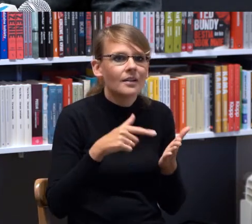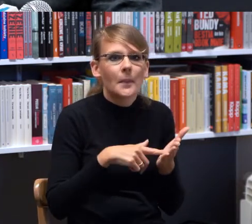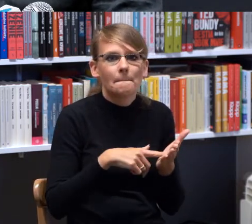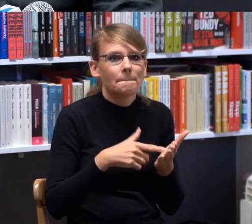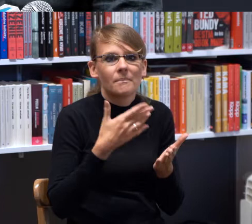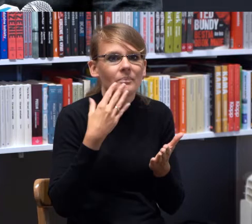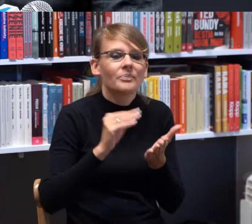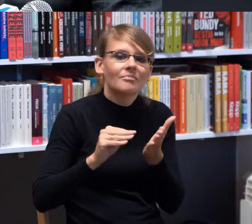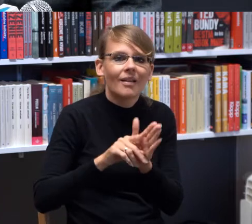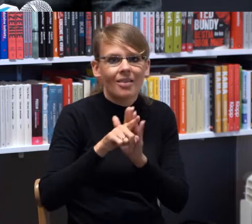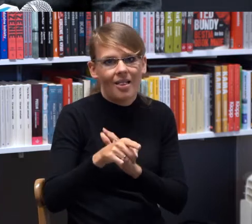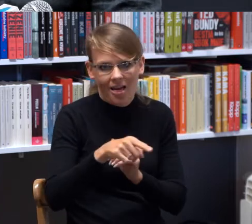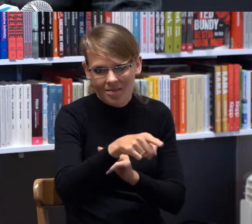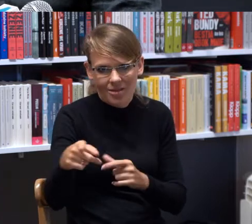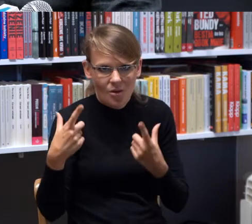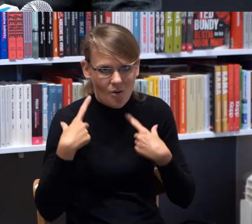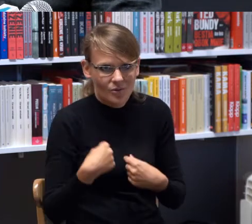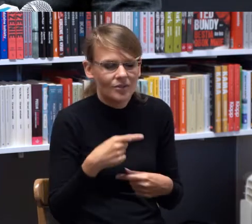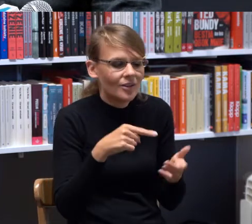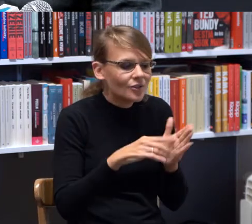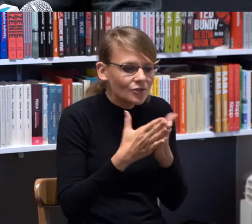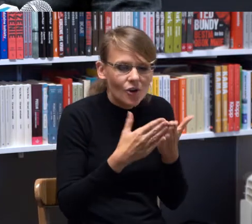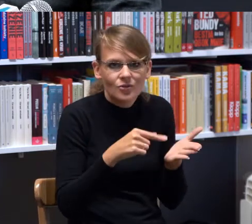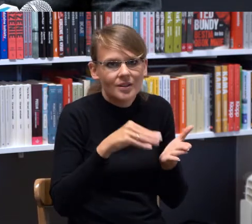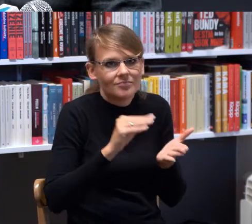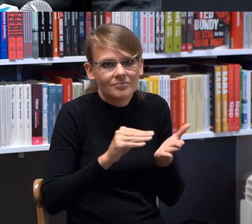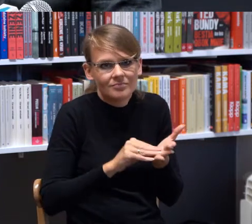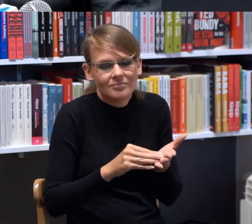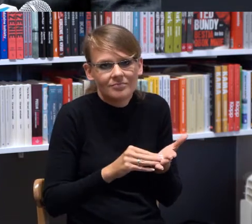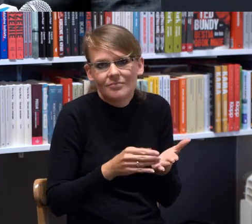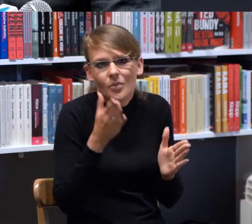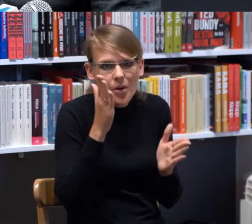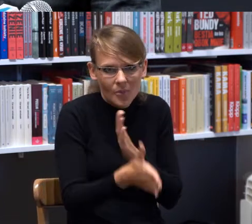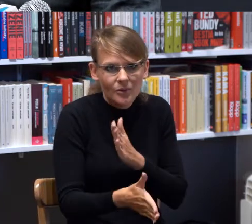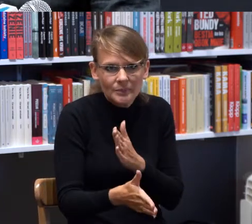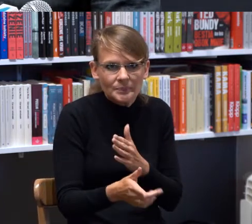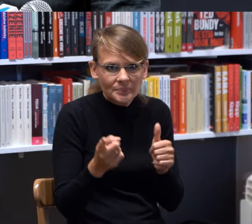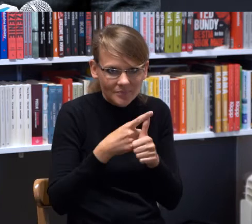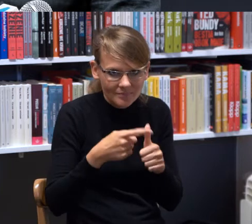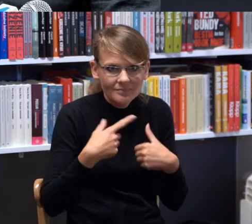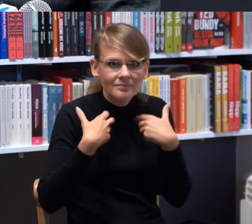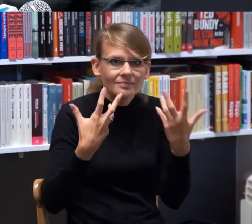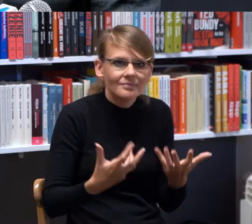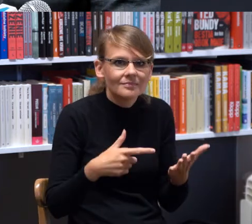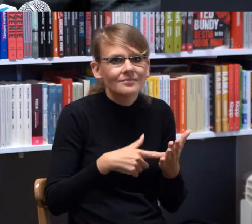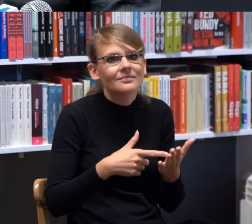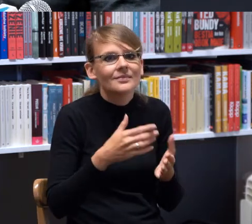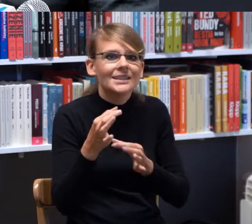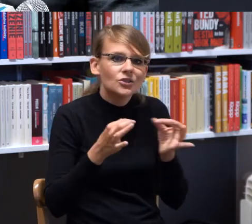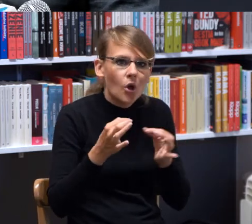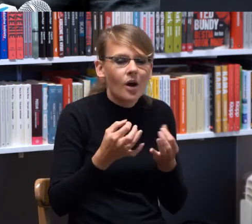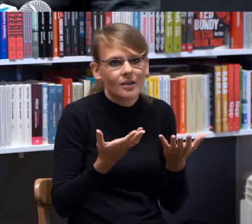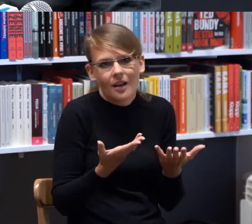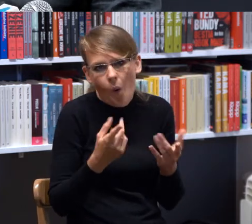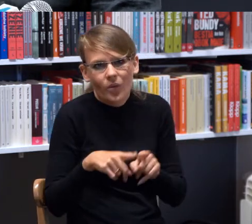tych osób, ona być może jest też pisana, ona jest pisana do, to po prostu jest po pierwsze Chciałam, żeby to była jakaś bardziej uniwersalna historia, ale